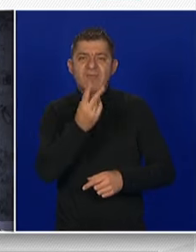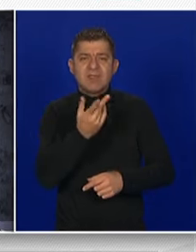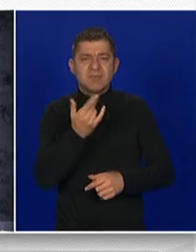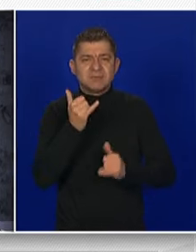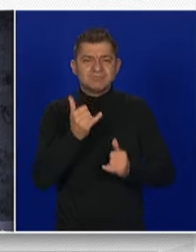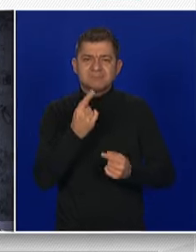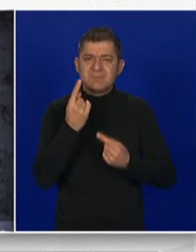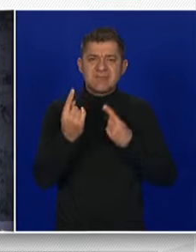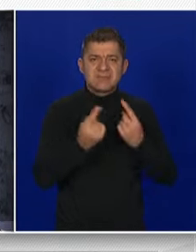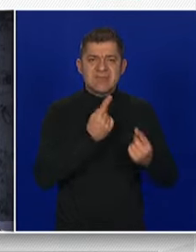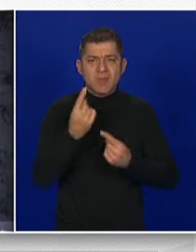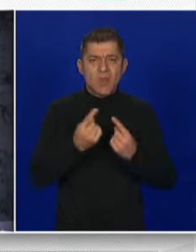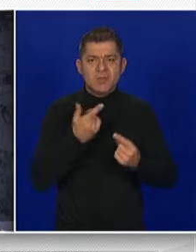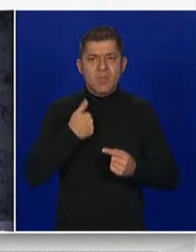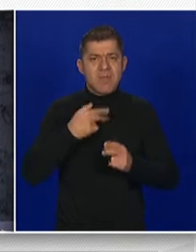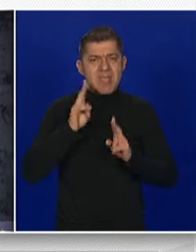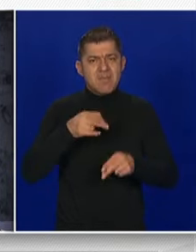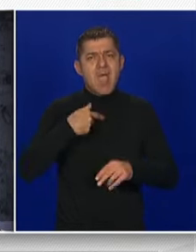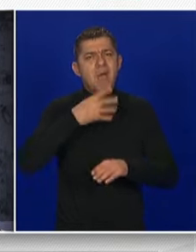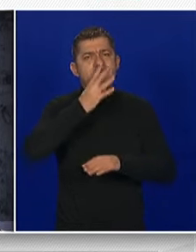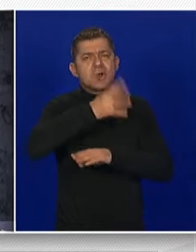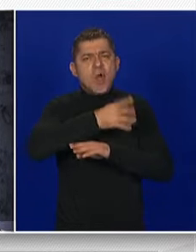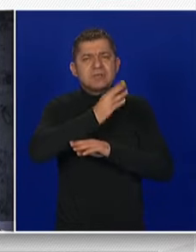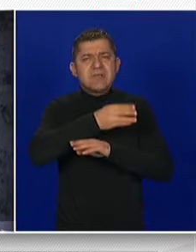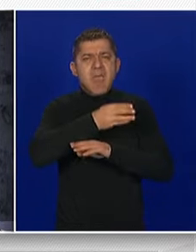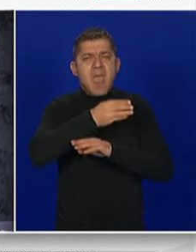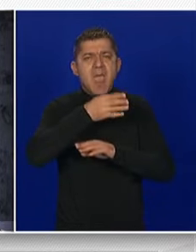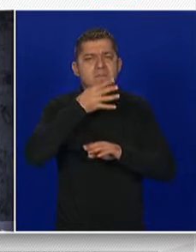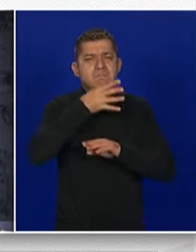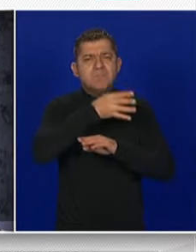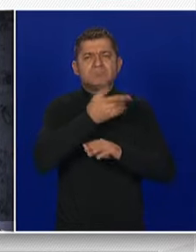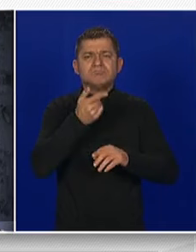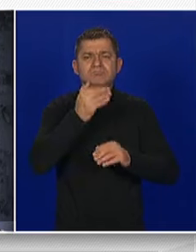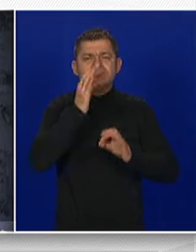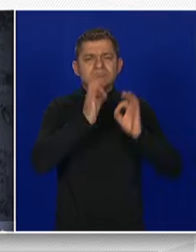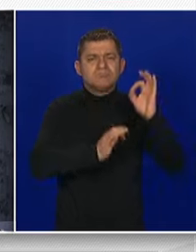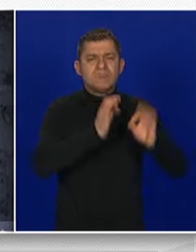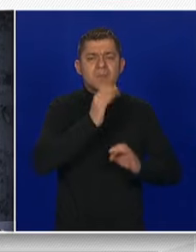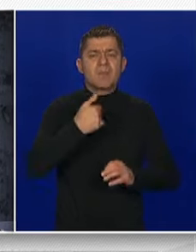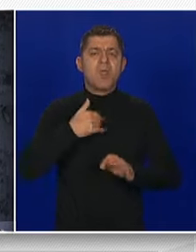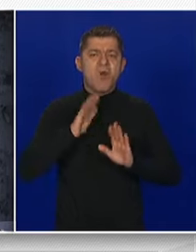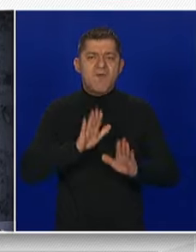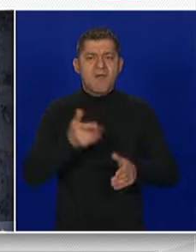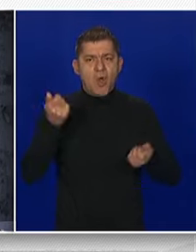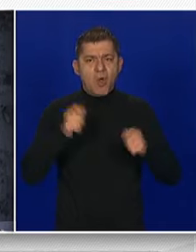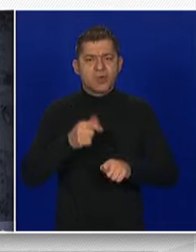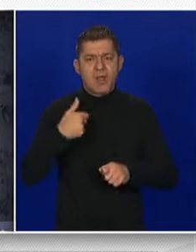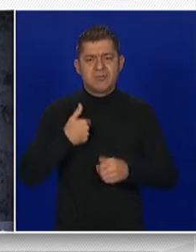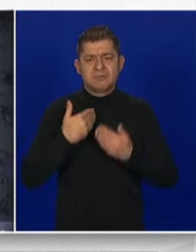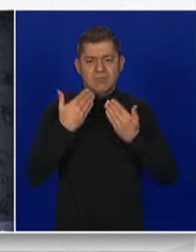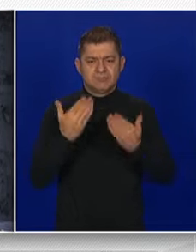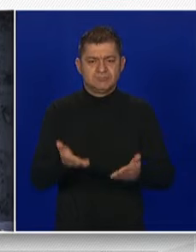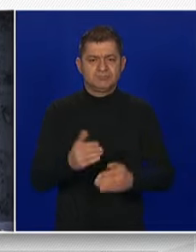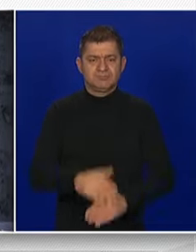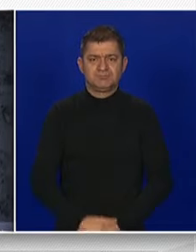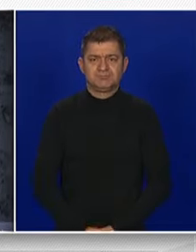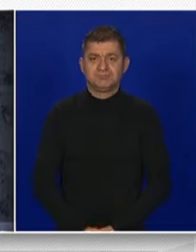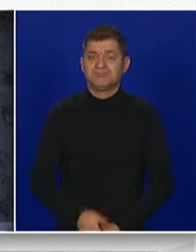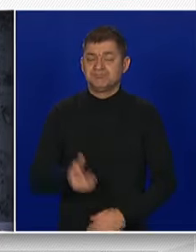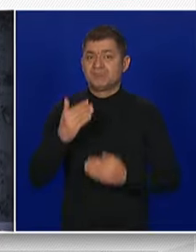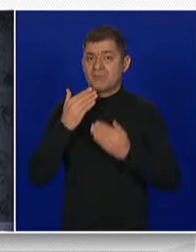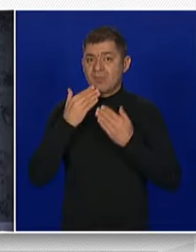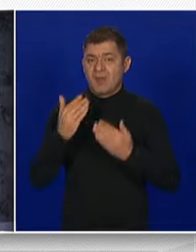nam sada dostupni i procjene koje sada možemo napraviti, donijeli smo ovakvu odluku. Dobro, hvala na